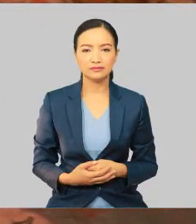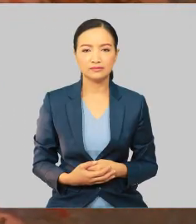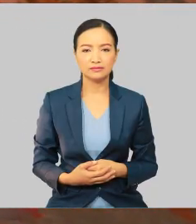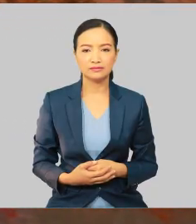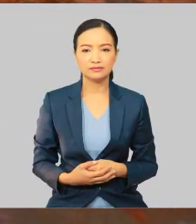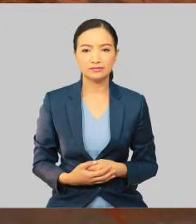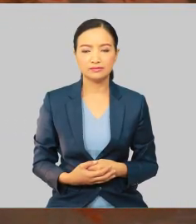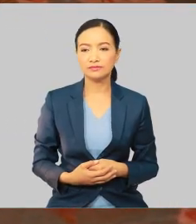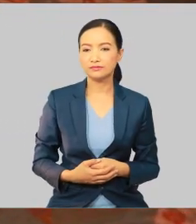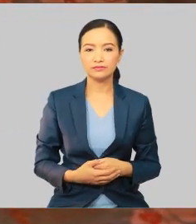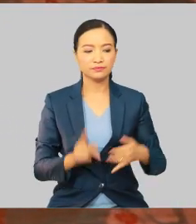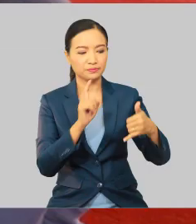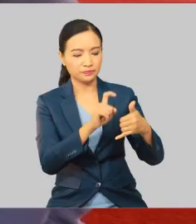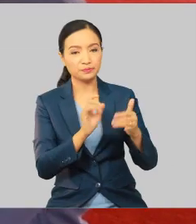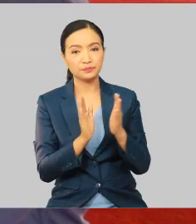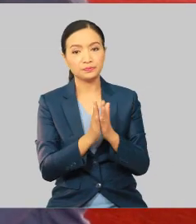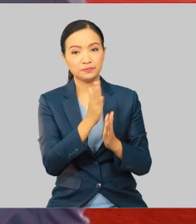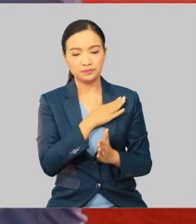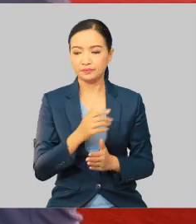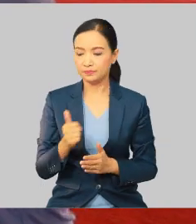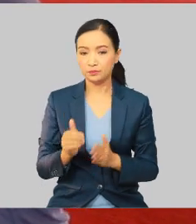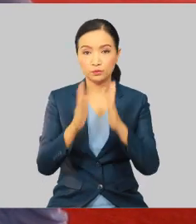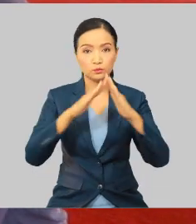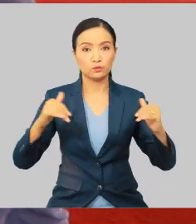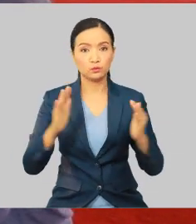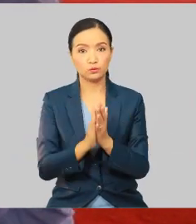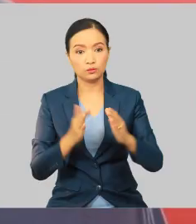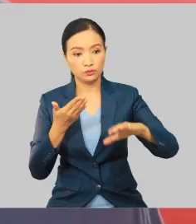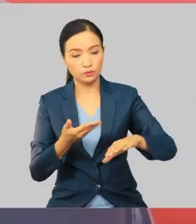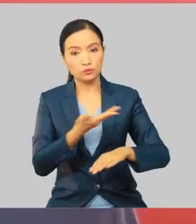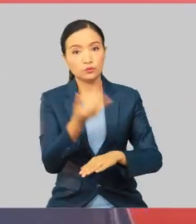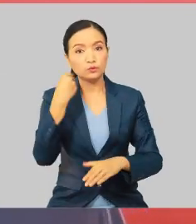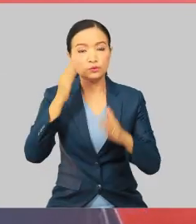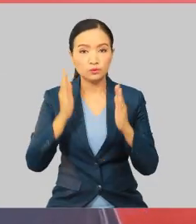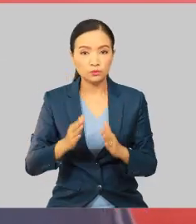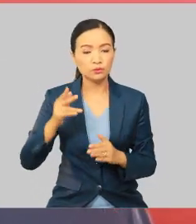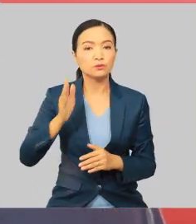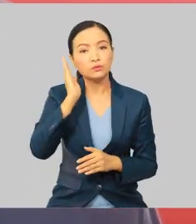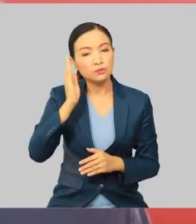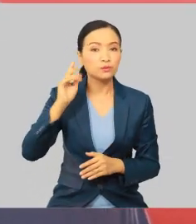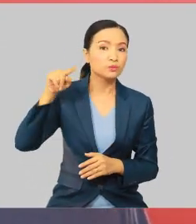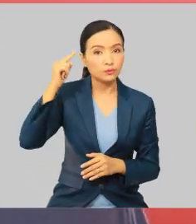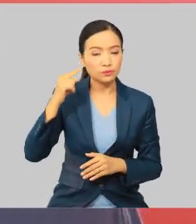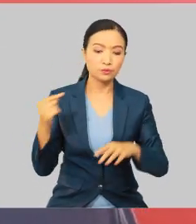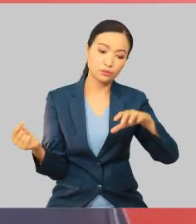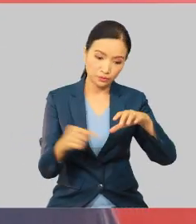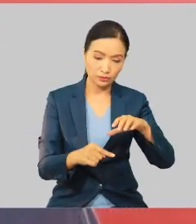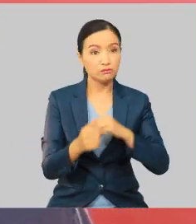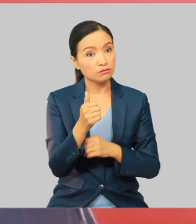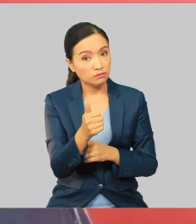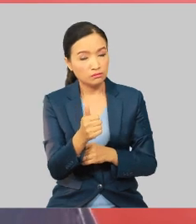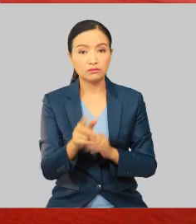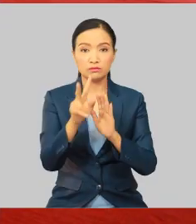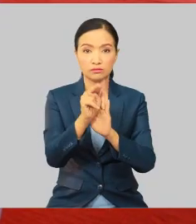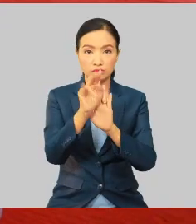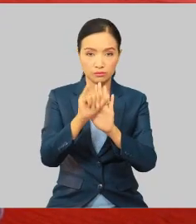ขออนุญาตกับสอบถามพระคุณเจ้านะครับ เจริญพร วัดแห่งนี้ทุกคนทุกกลุ่มทุกเพศทุกวัยสามารถเข้ามา